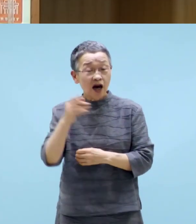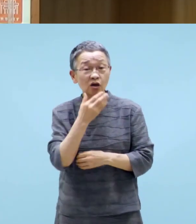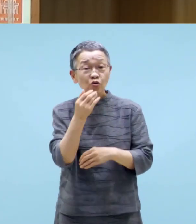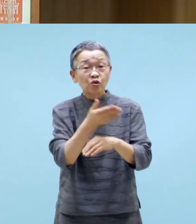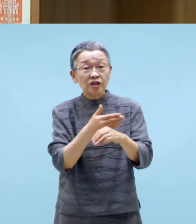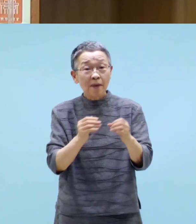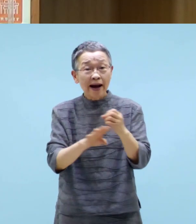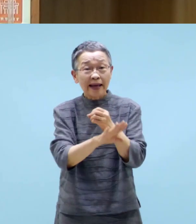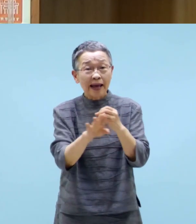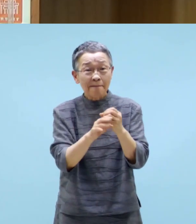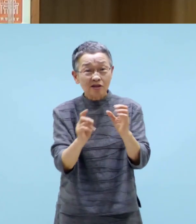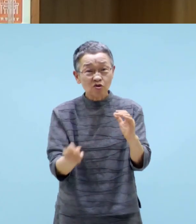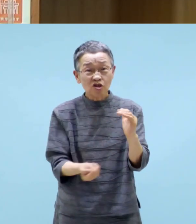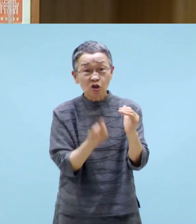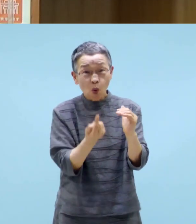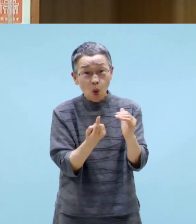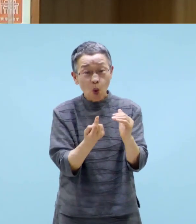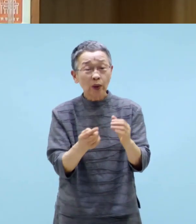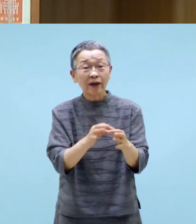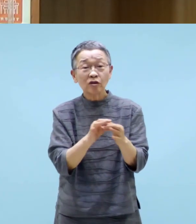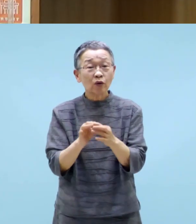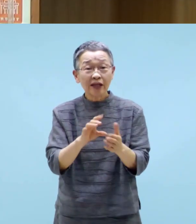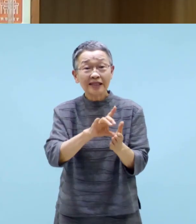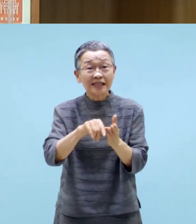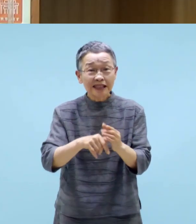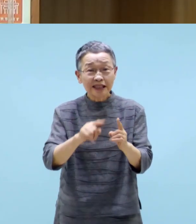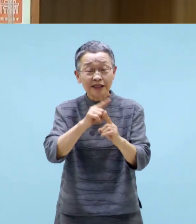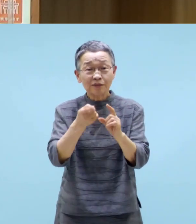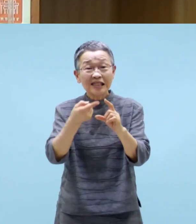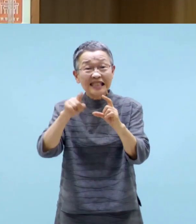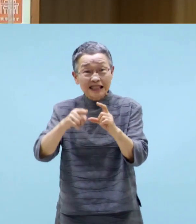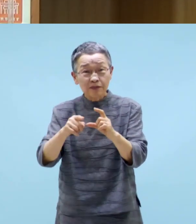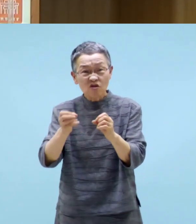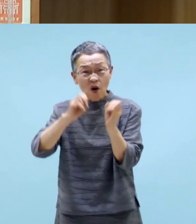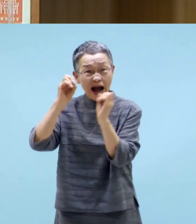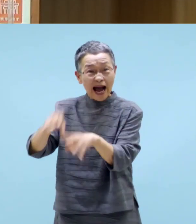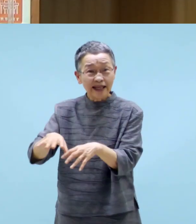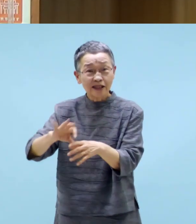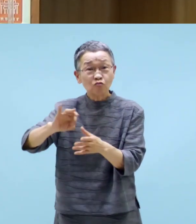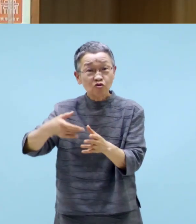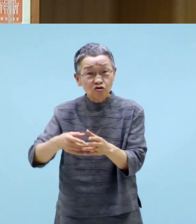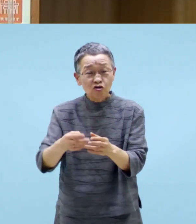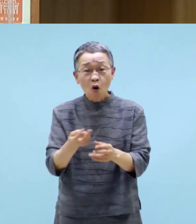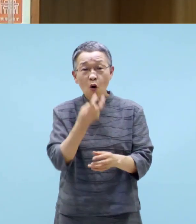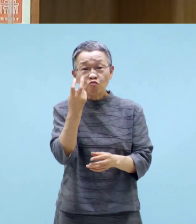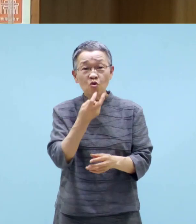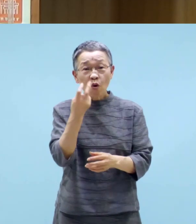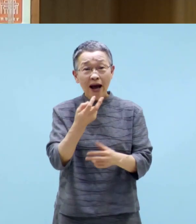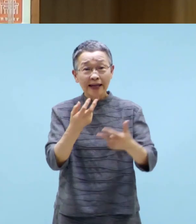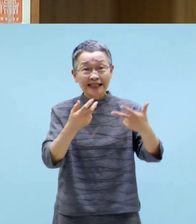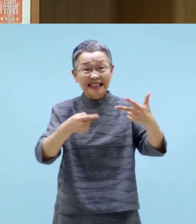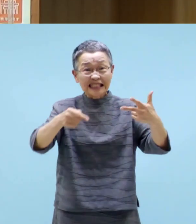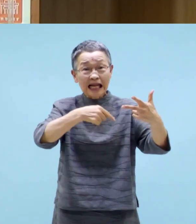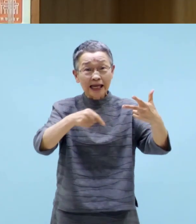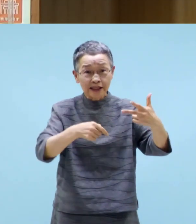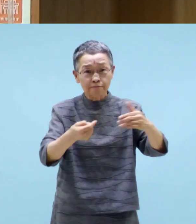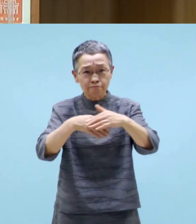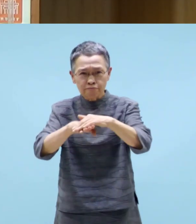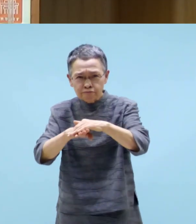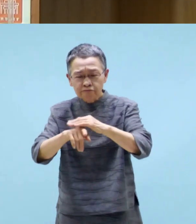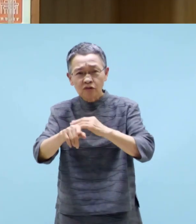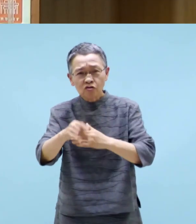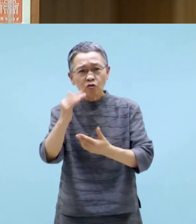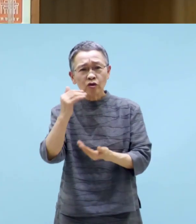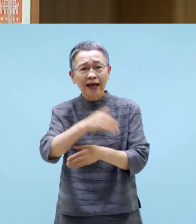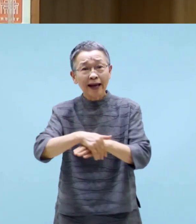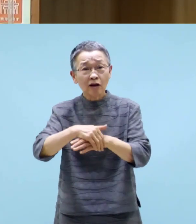事故の影響を受けた地域の TCP 廃棄物、これは室蘭市内でですね、処理する計画を、まあ、先般発表され